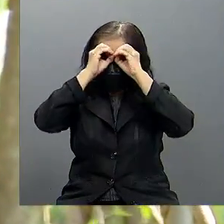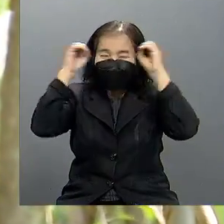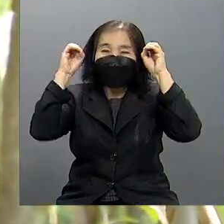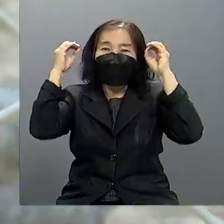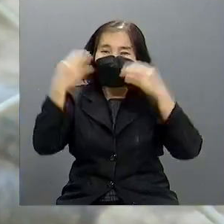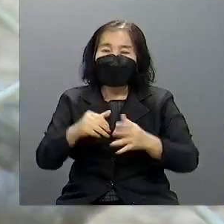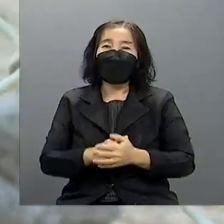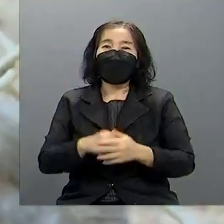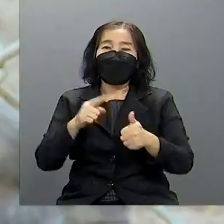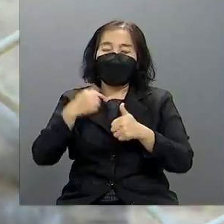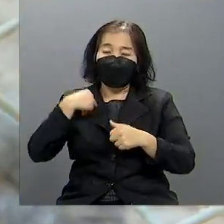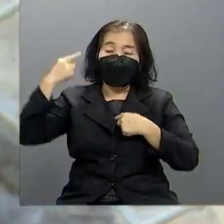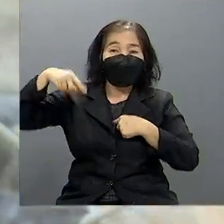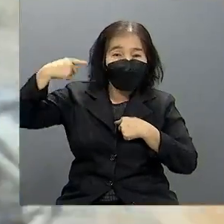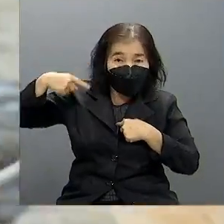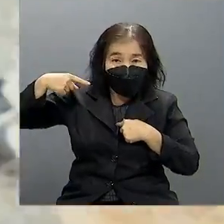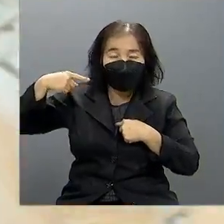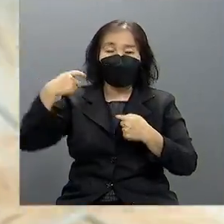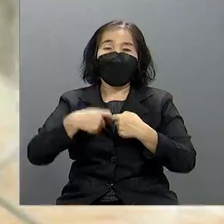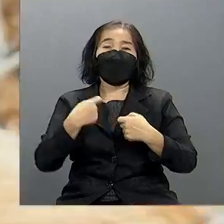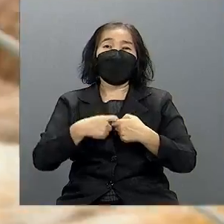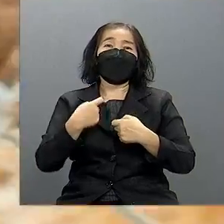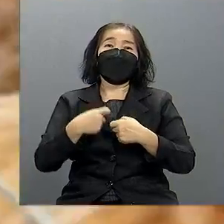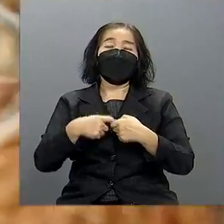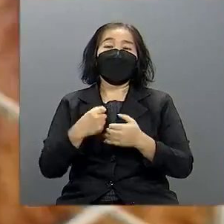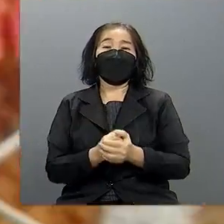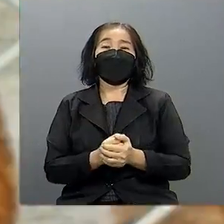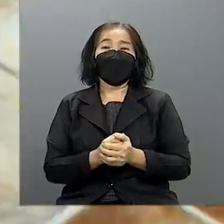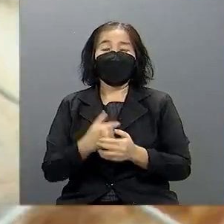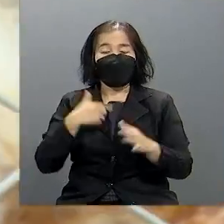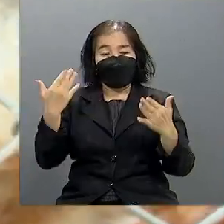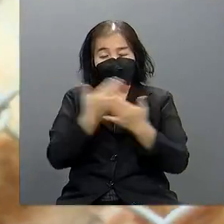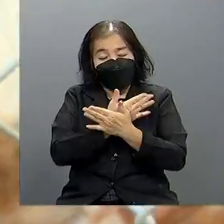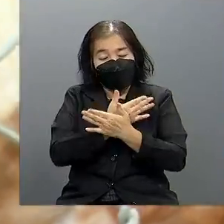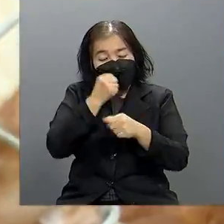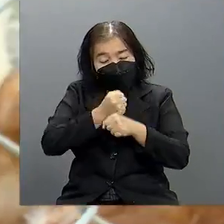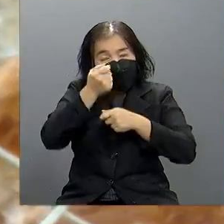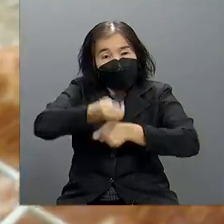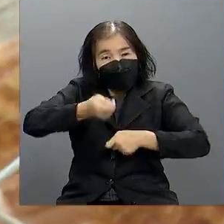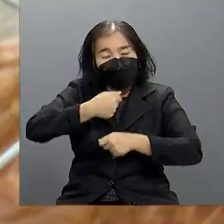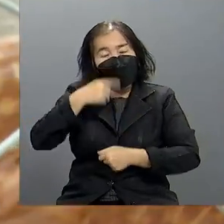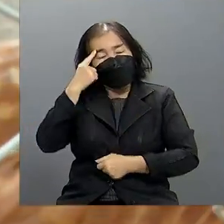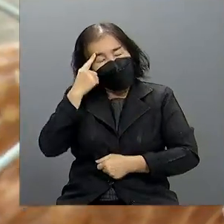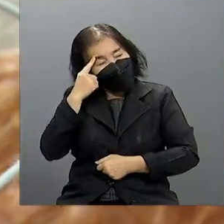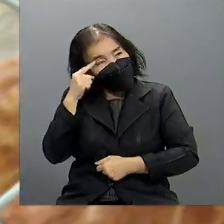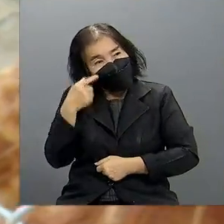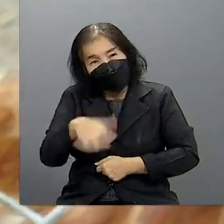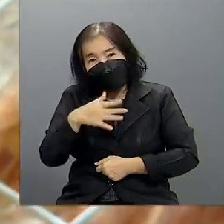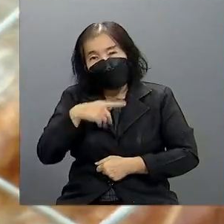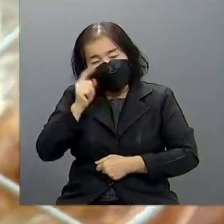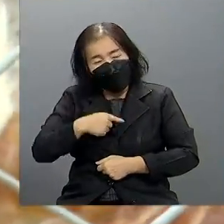ผู้หญิงแล้วเปลี่ยนมาเป็นทำเกษตรมันเหมือนกับเป็นความท้าทายอย่างหนึ่งที่แบบว่า